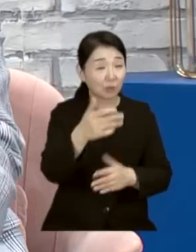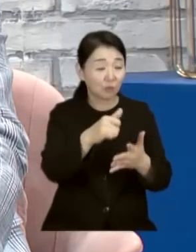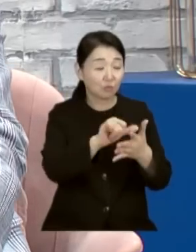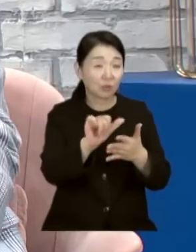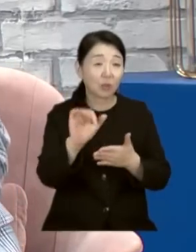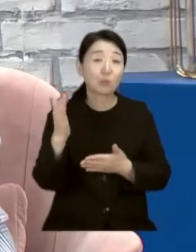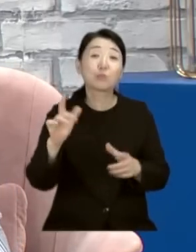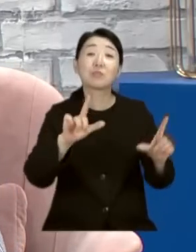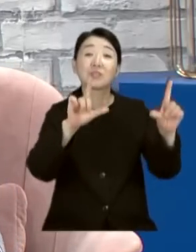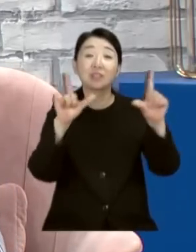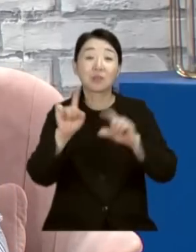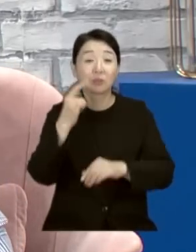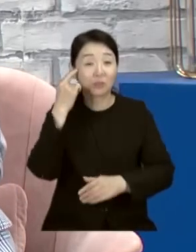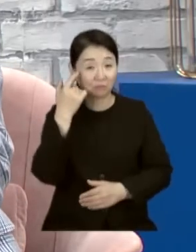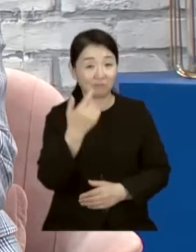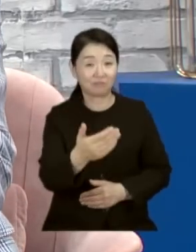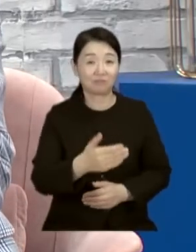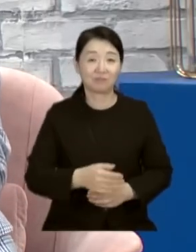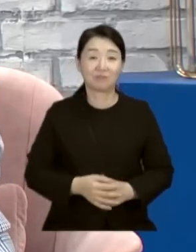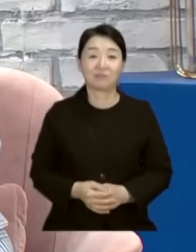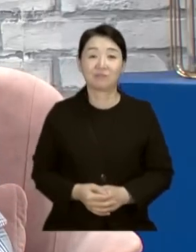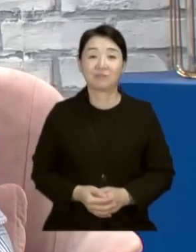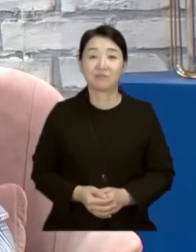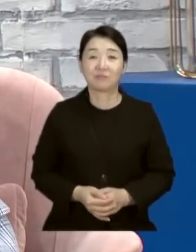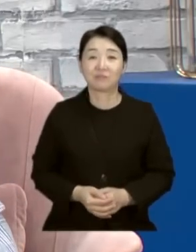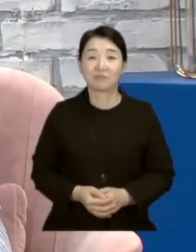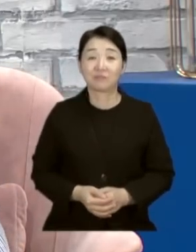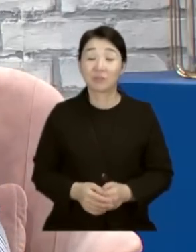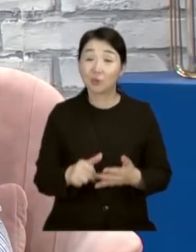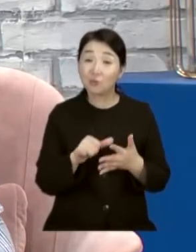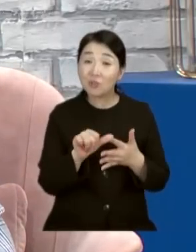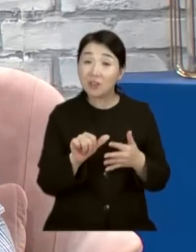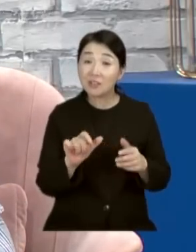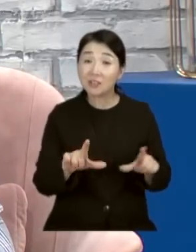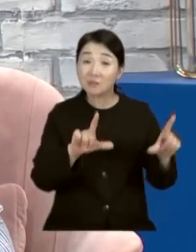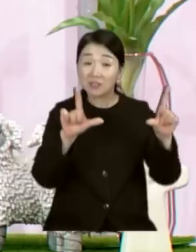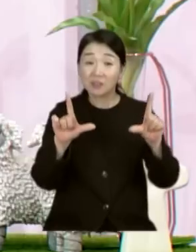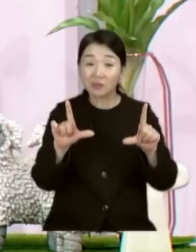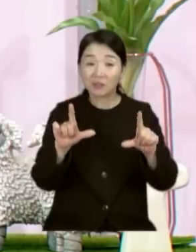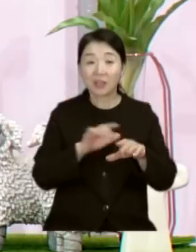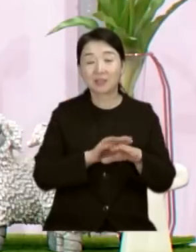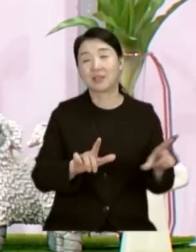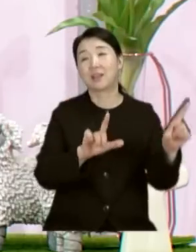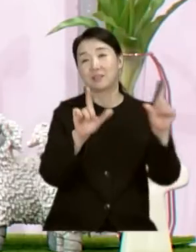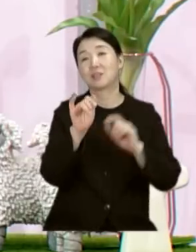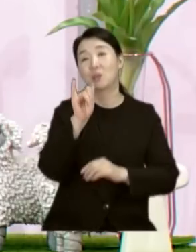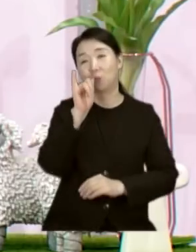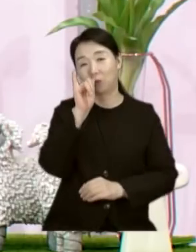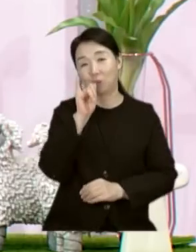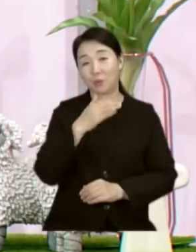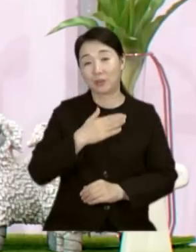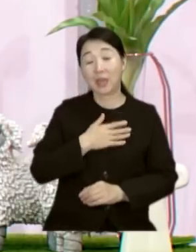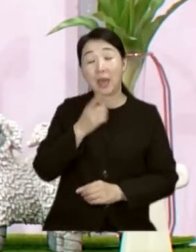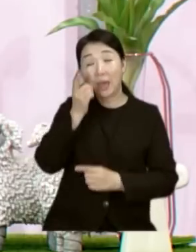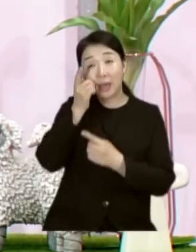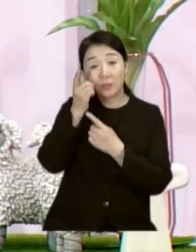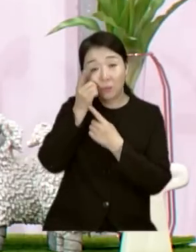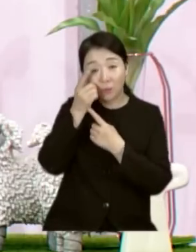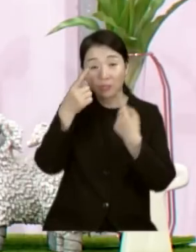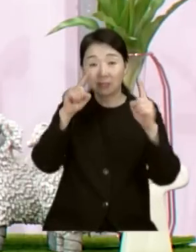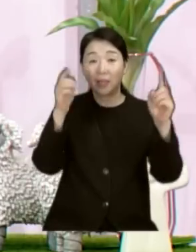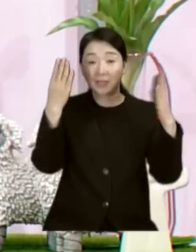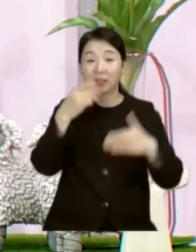네. 우경이 요즘 어떻게 지내요라는 질문을 먼저 드렸잖아요. 아, 네, 우경이는 어때요 지금? 어, 너무 잘 지내고 있어요. 지금 제